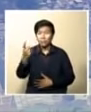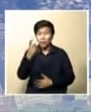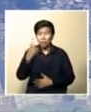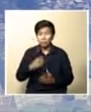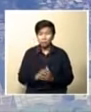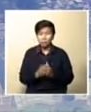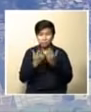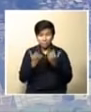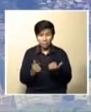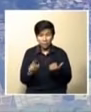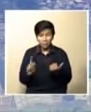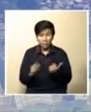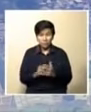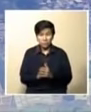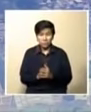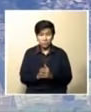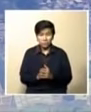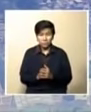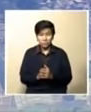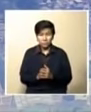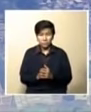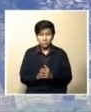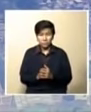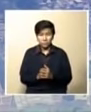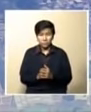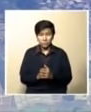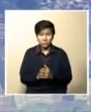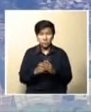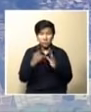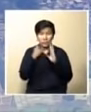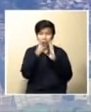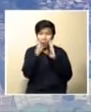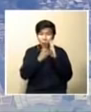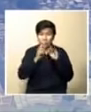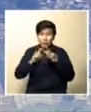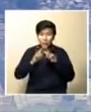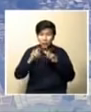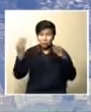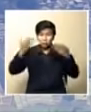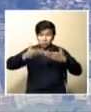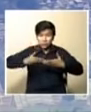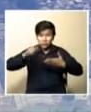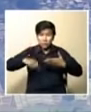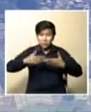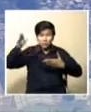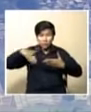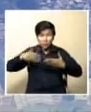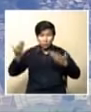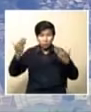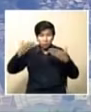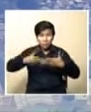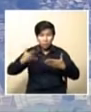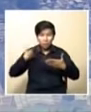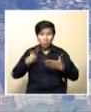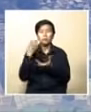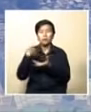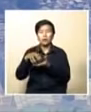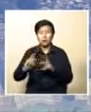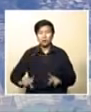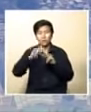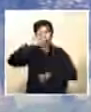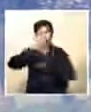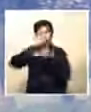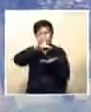ทั่วทั้งประเทศนั้นจังหวัดไหนที่มีความรุนแรงอย่างกรณีจังหวัดยะลาปัตตานีนราธิวาสภูเก็ต